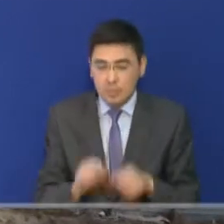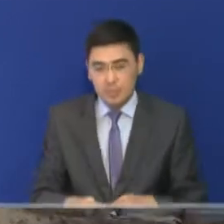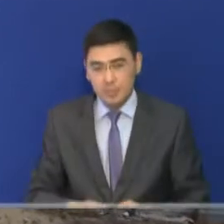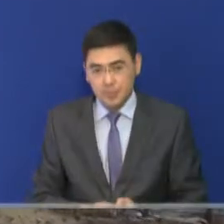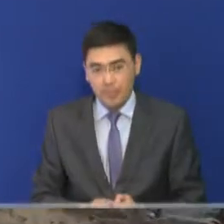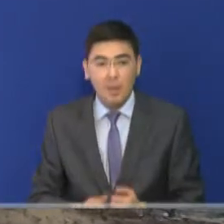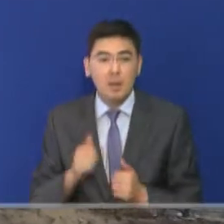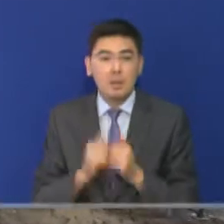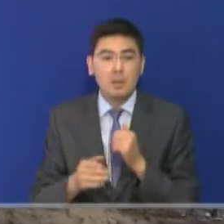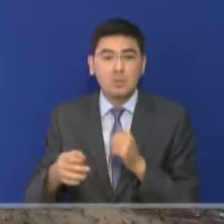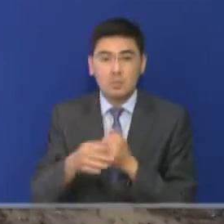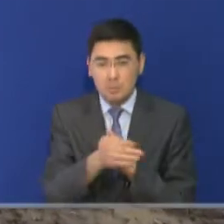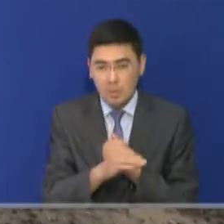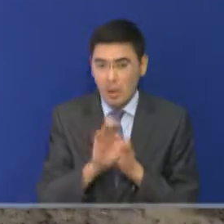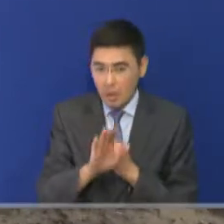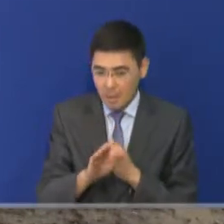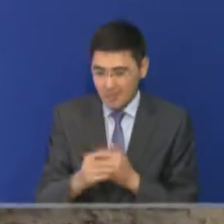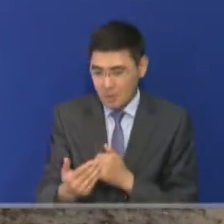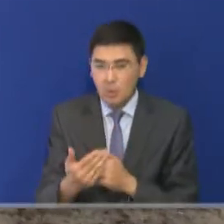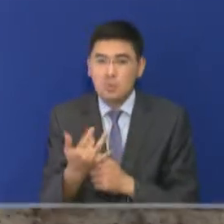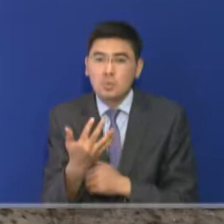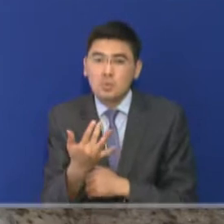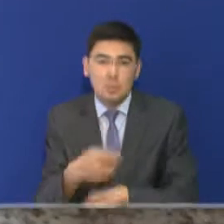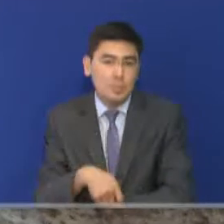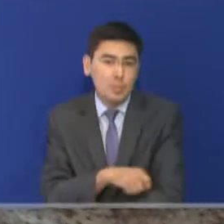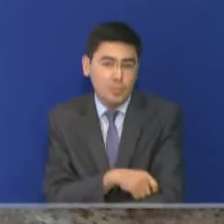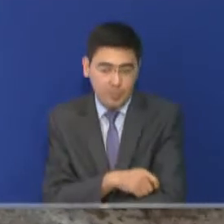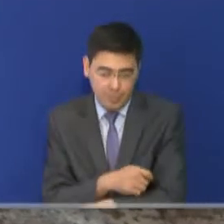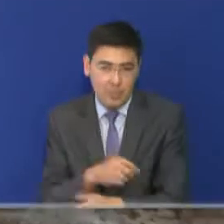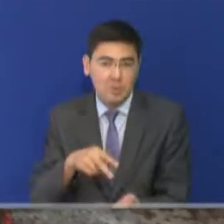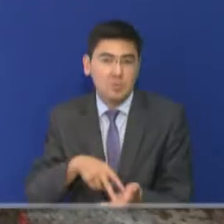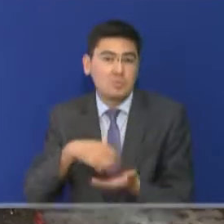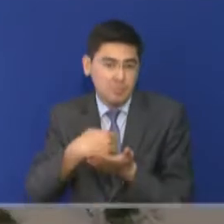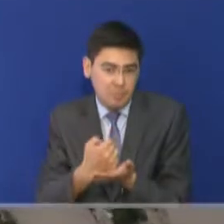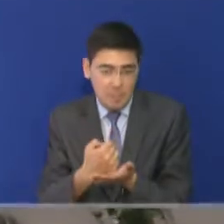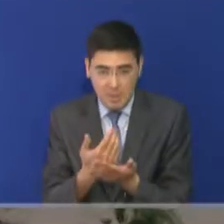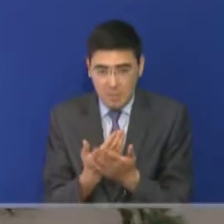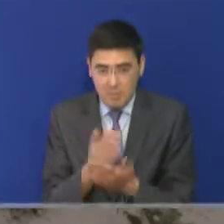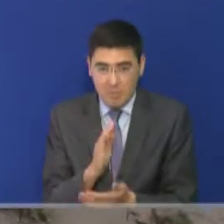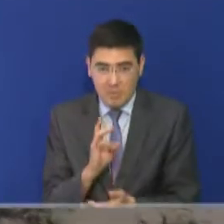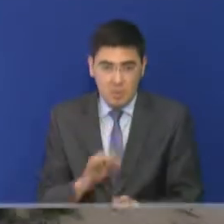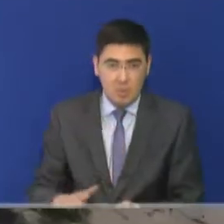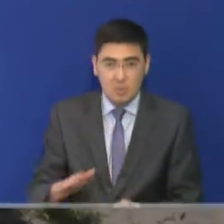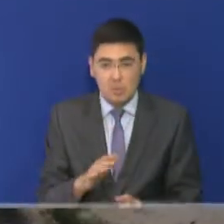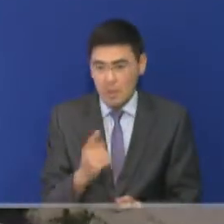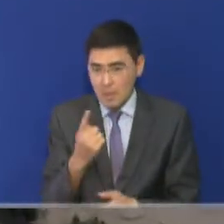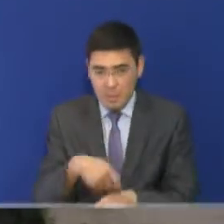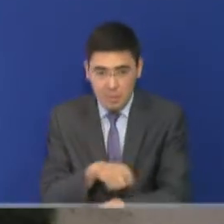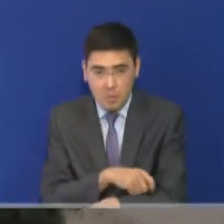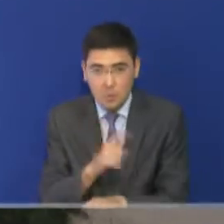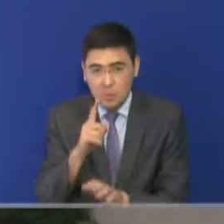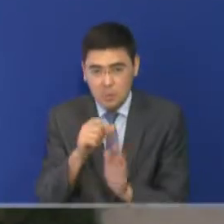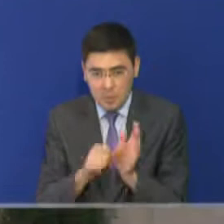әр өңірдегі тұрғын үй шаршы метрінің бағасы бекітілген. Мысалы, өңірімізде 1 шаршы метрдің бағасы 160 мың теңгені құрайды. Бұл